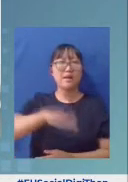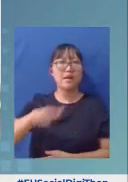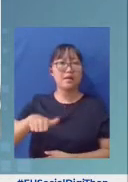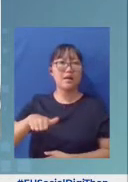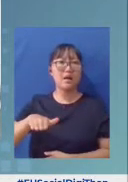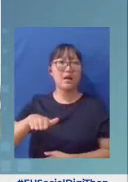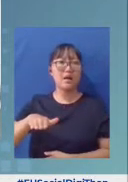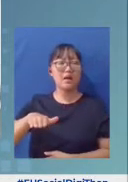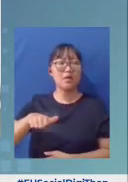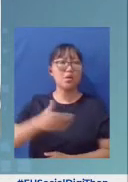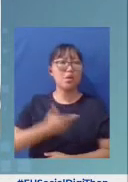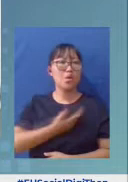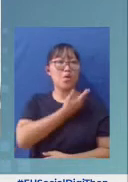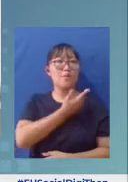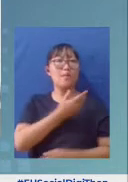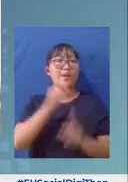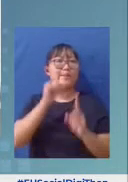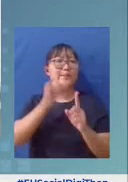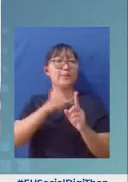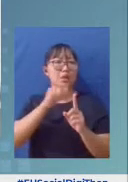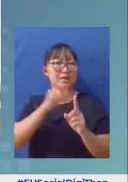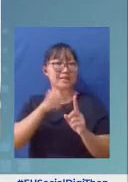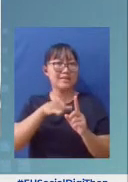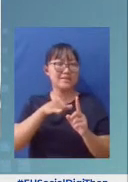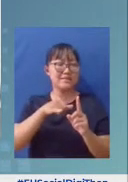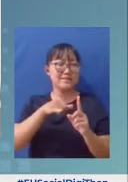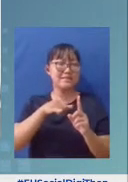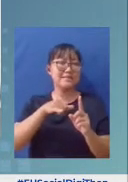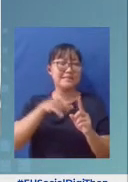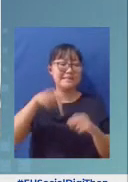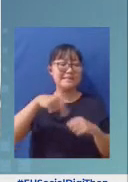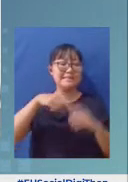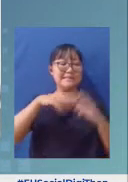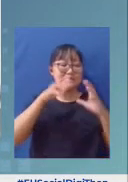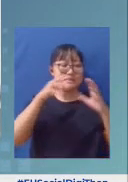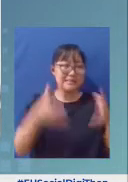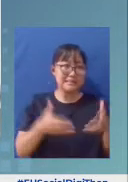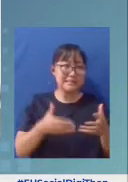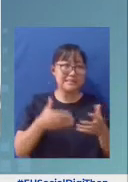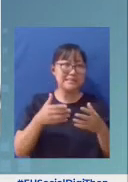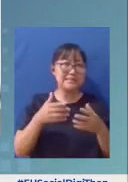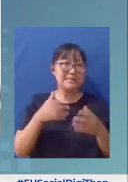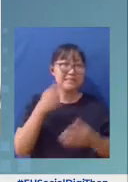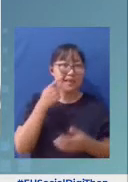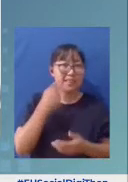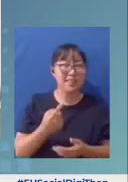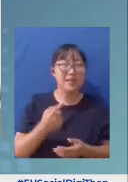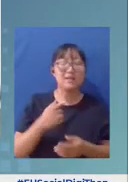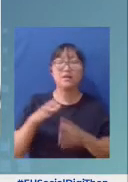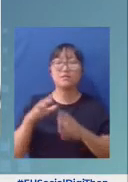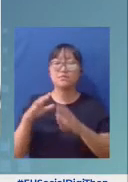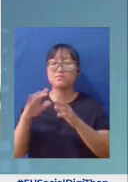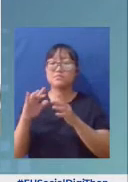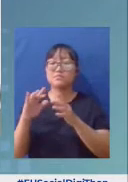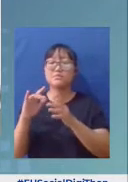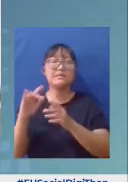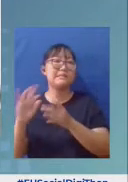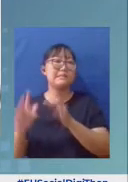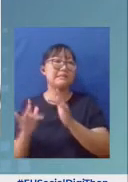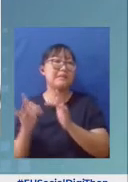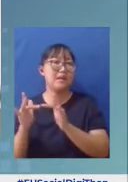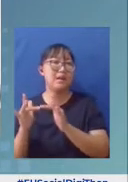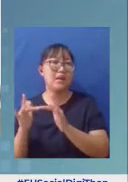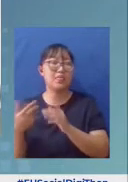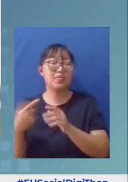bullying, kemudian baik nyata di dunia baik di dunia nyata maupun dunia maya dan tidak memiliki teman ya. Tadi dipaparkan